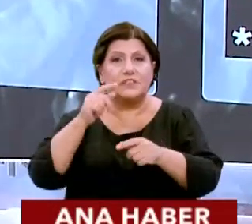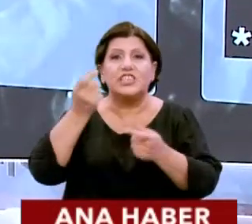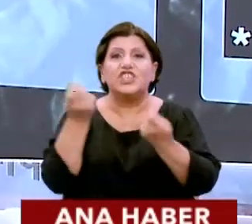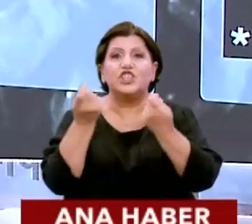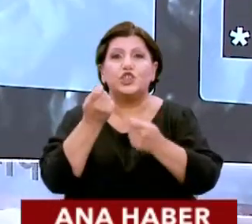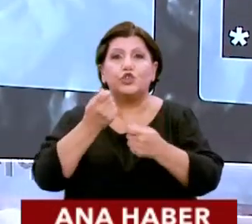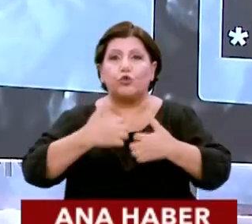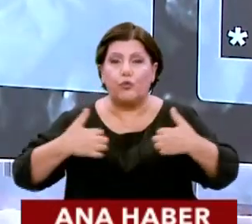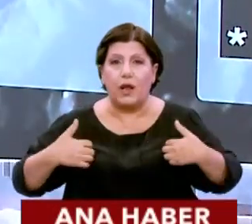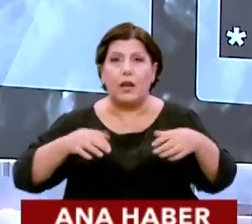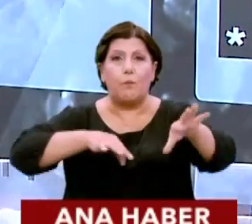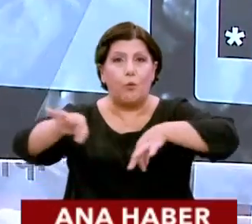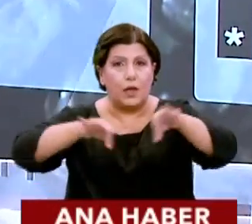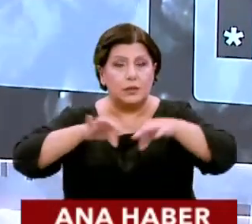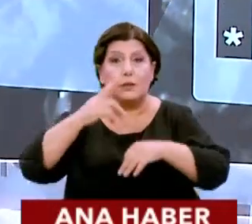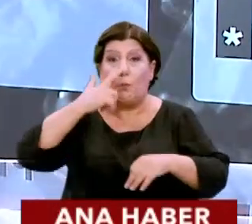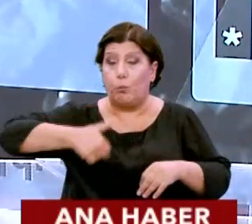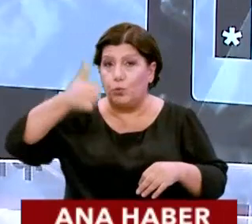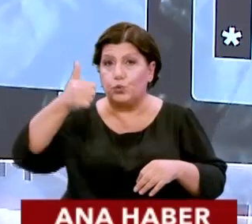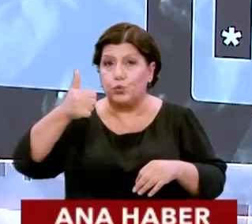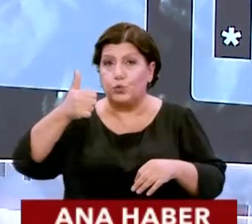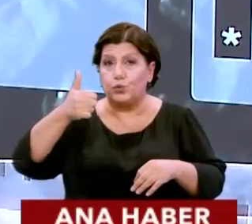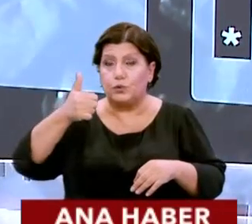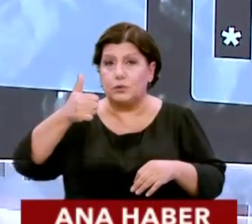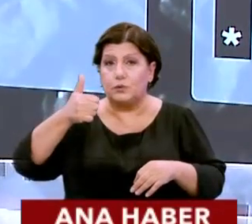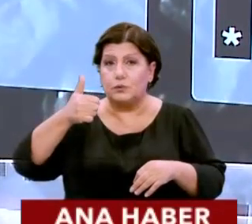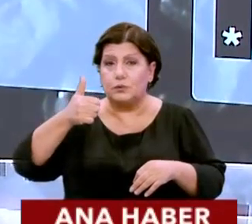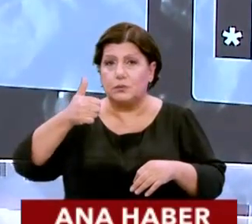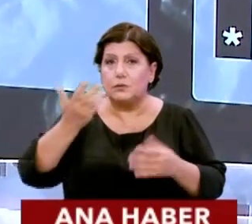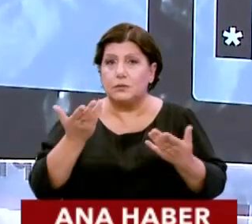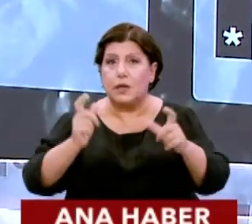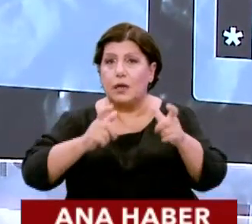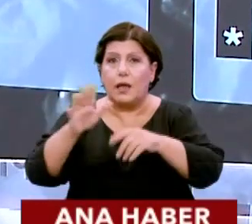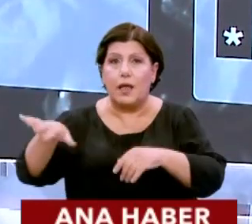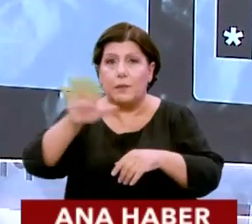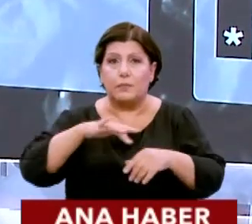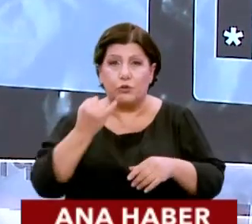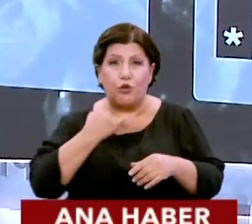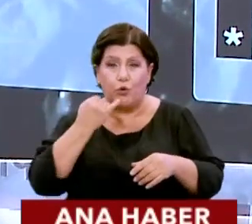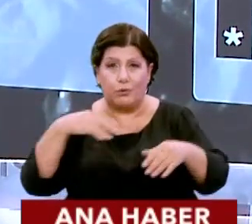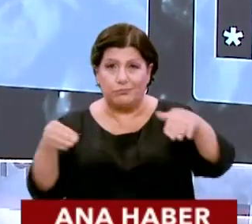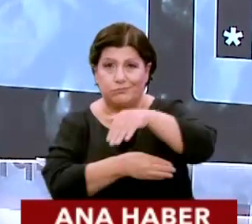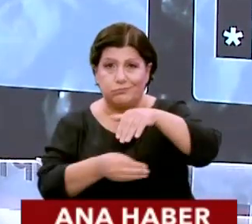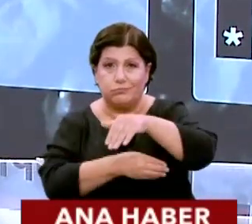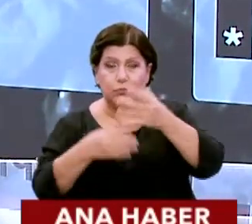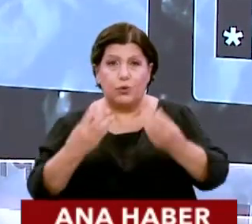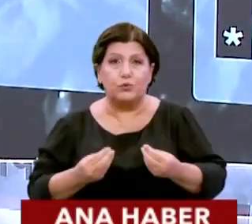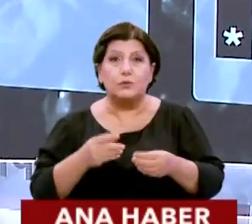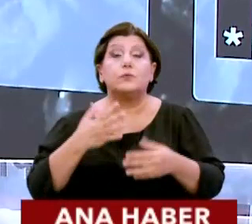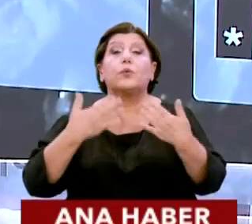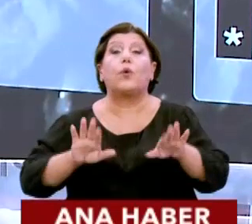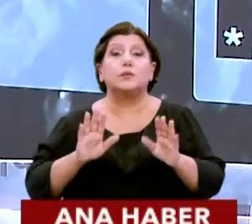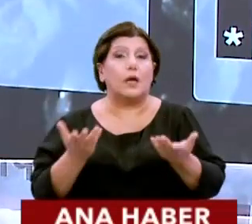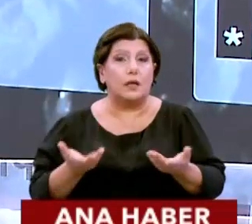uzmanı mühendisi müdürü liyakatle mi atandı yoksa torpil mi geçti Yine yoksa